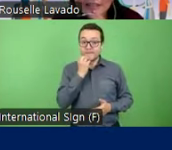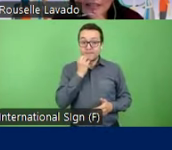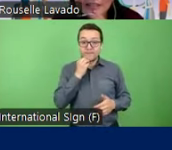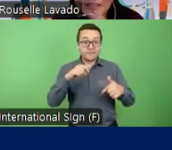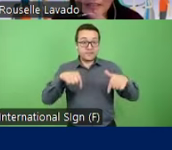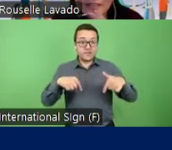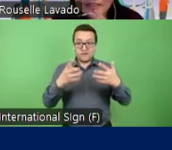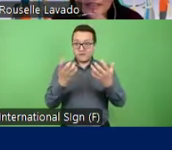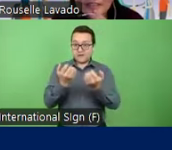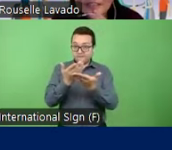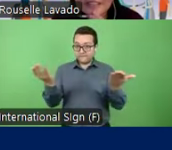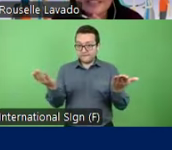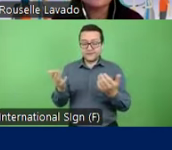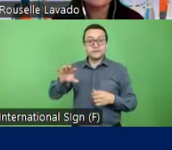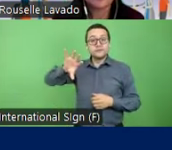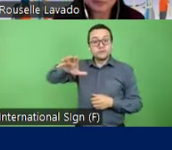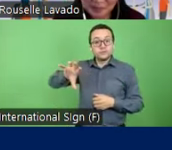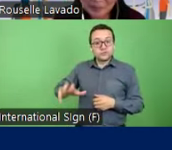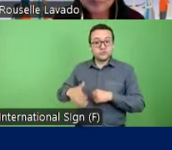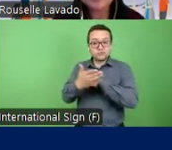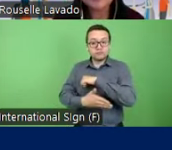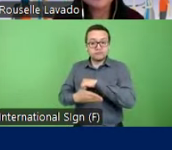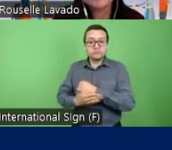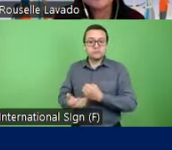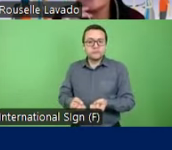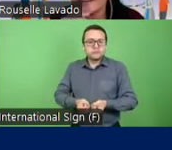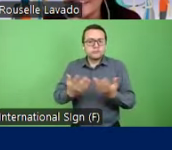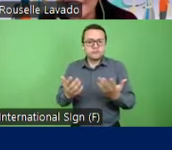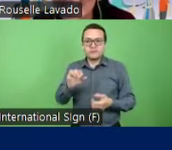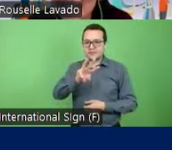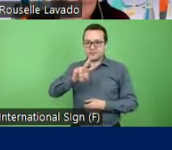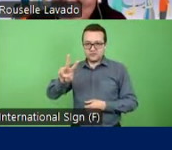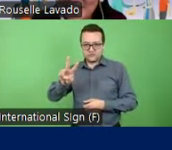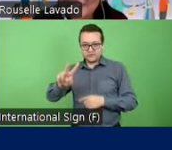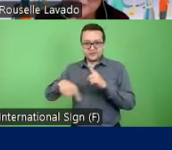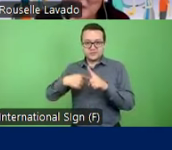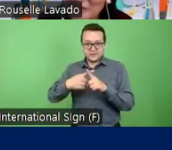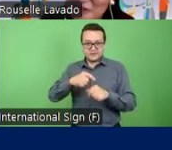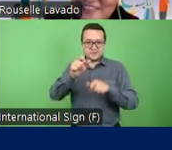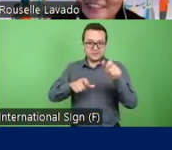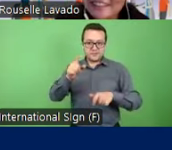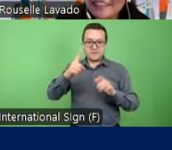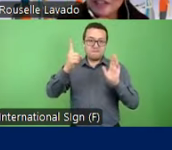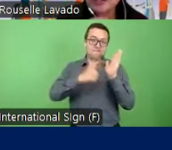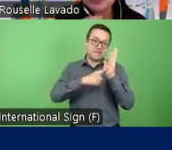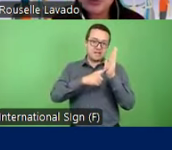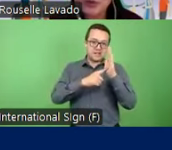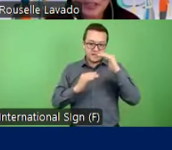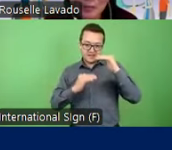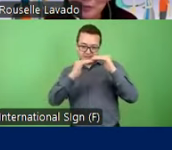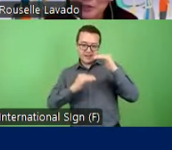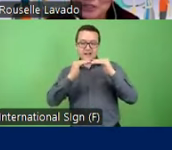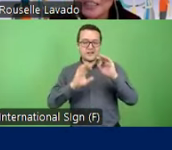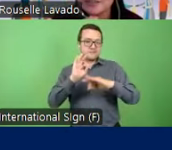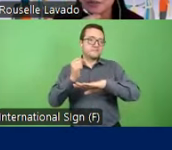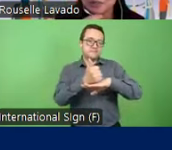ce moment, nous avons plus d'1 millier de participants, donc ça serait bien. Bon, encore une fois,